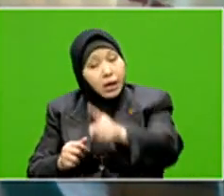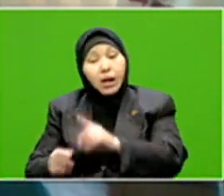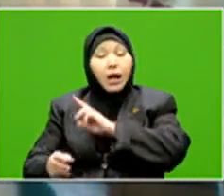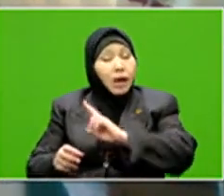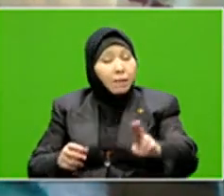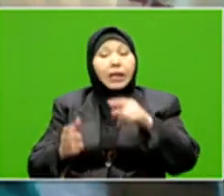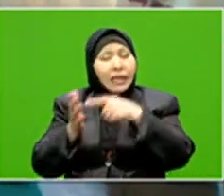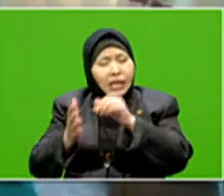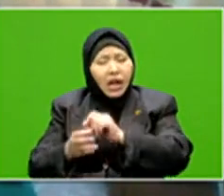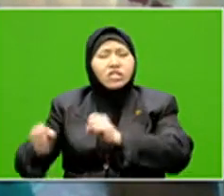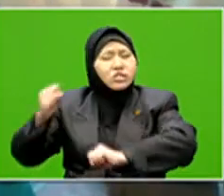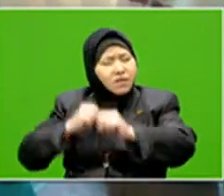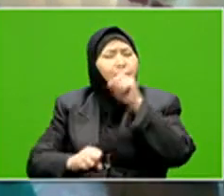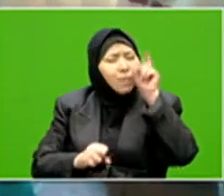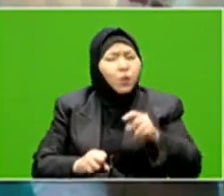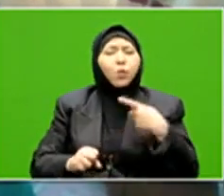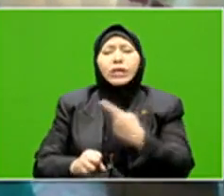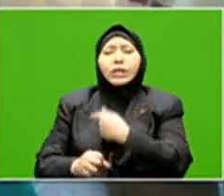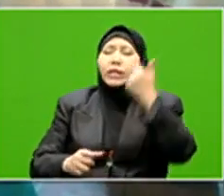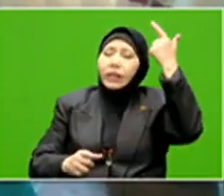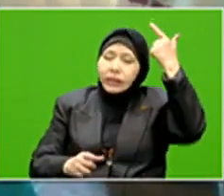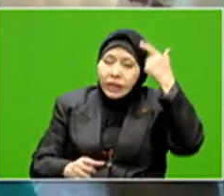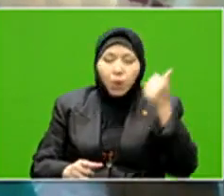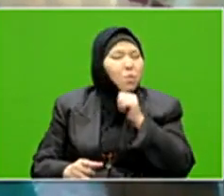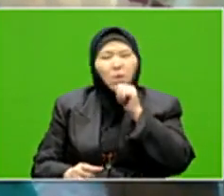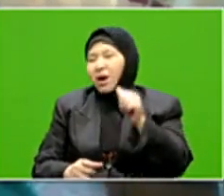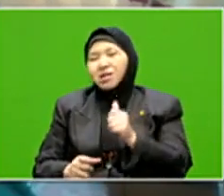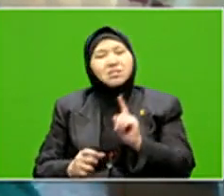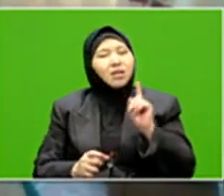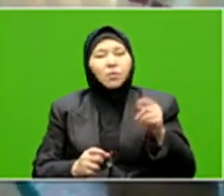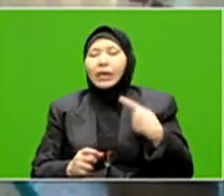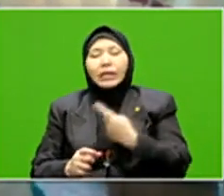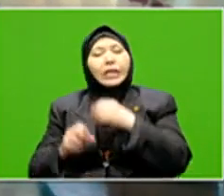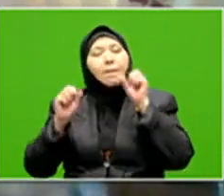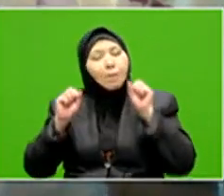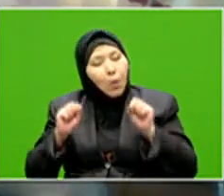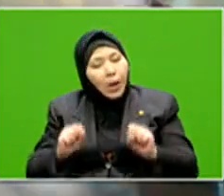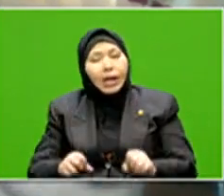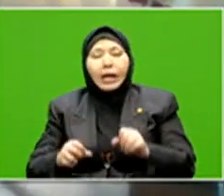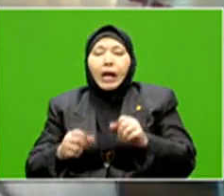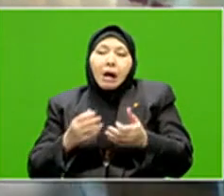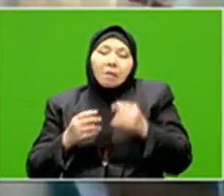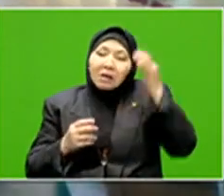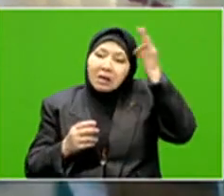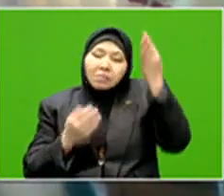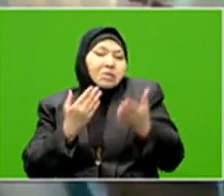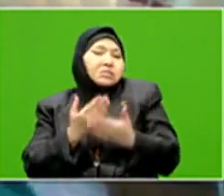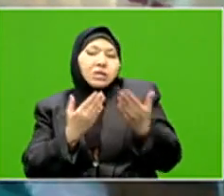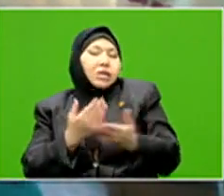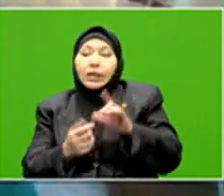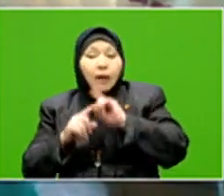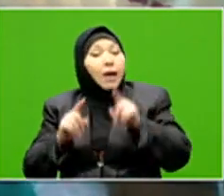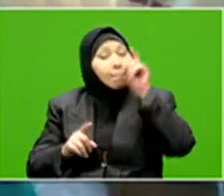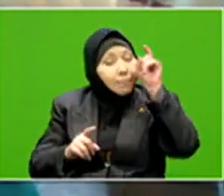ini, inilah sifat yang perlu kita ketahui. Ianya bukan sesuatu yang kita boleh anggap sesuatu yang mudah, yang senang. Sebaliknya, ia